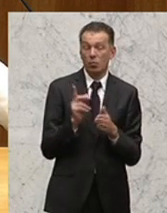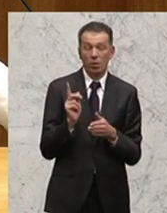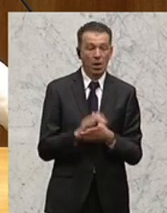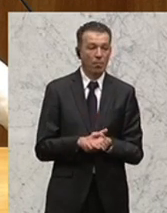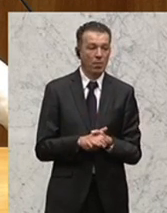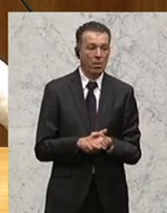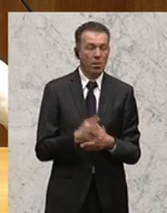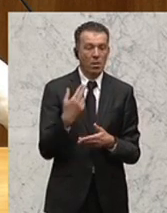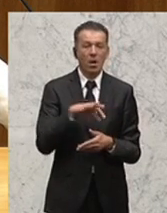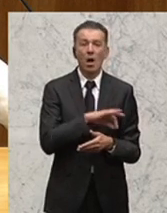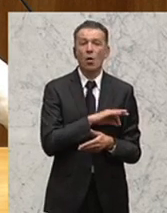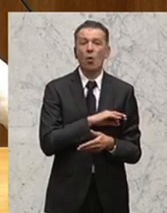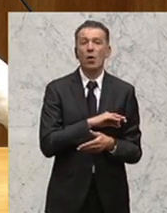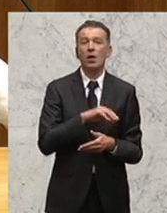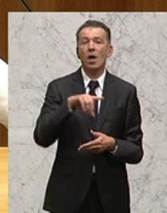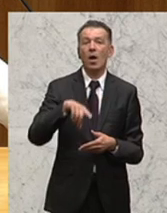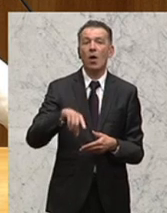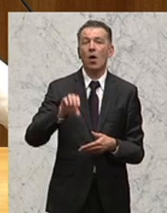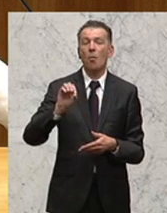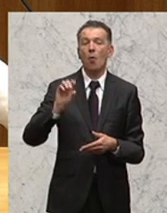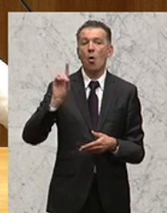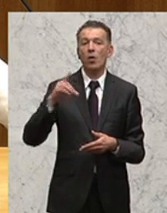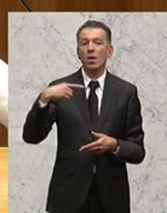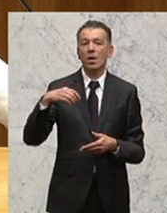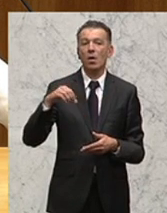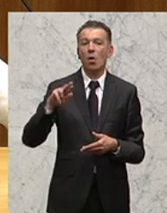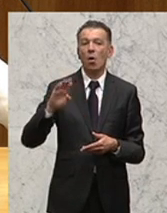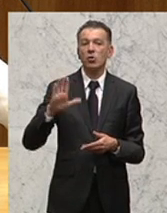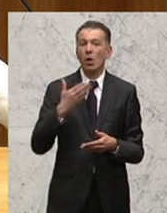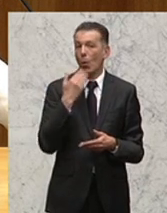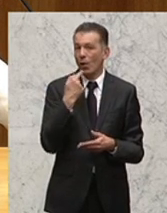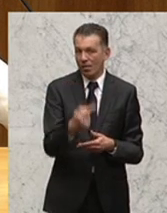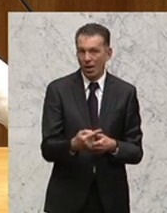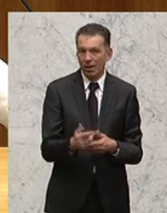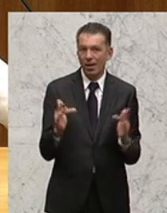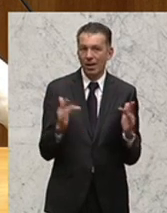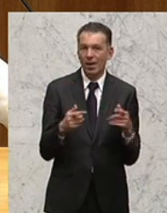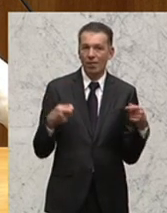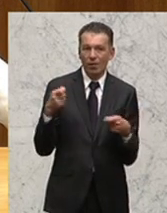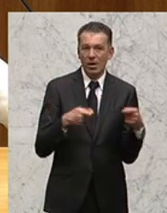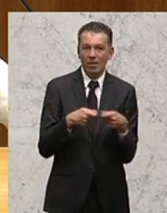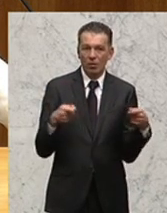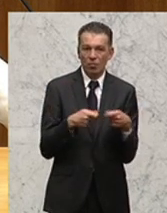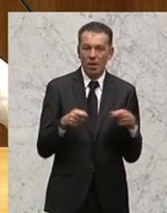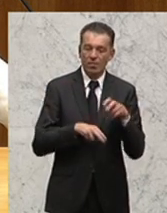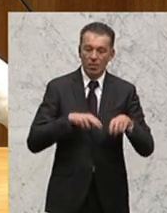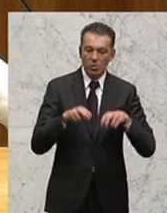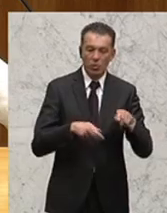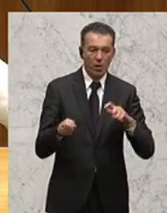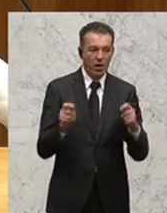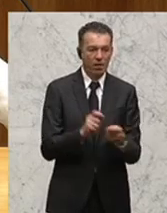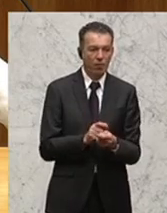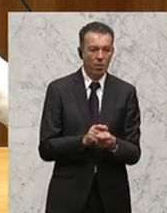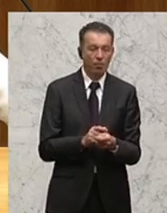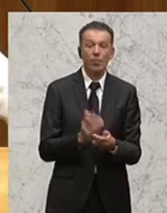aber, und das hat der Herr Kollege Podkaschek ausgespart, die EU-Kommission hat auch gesagt, die Gegenfinanzierungsmaßnahmen zur Steuerreform